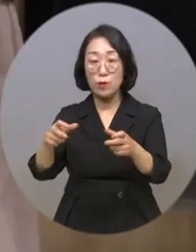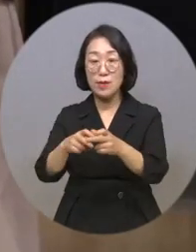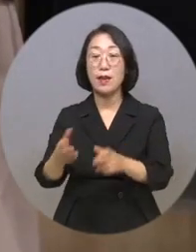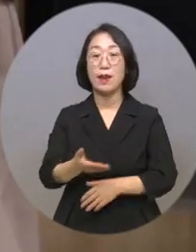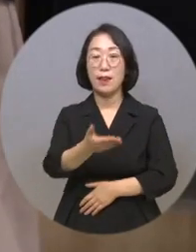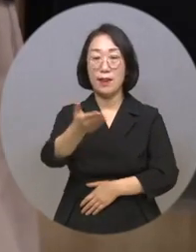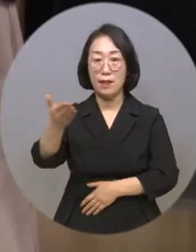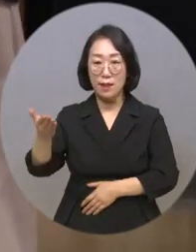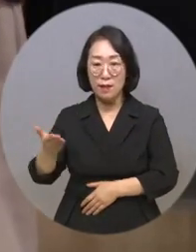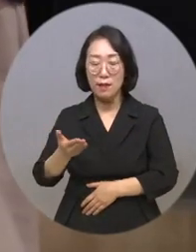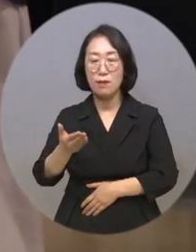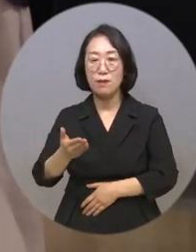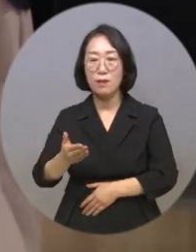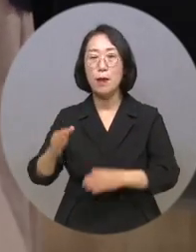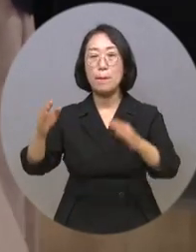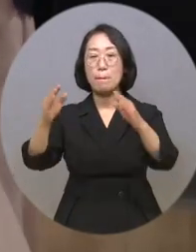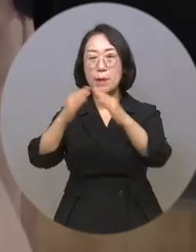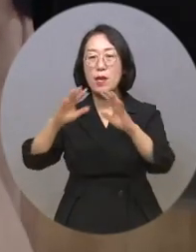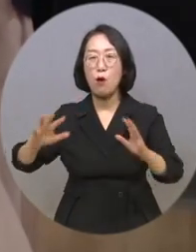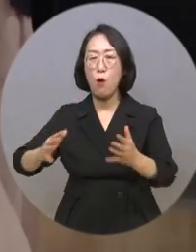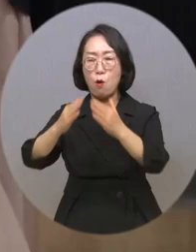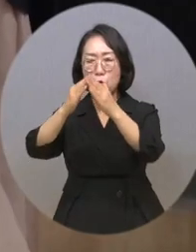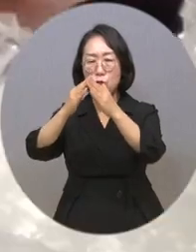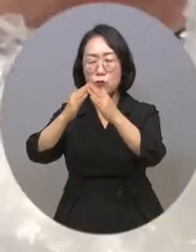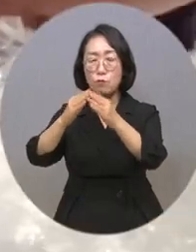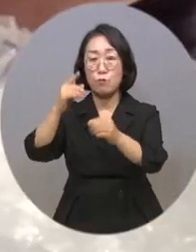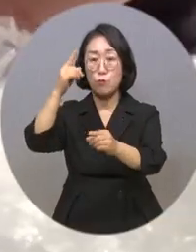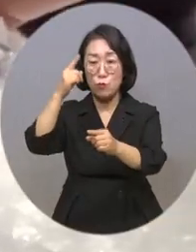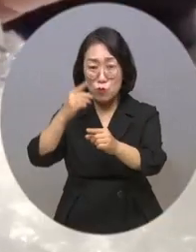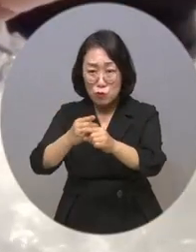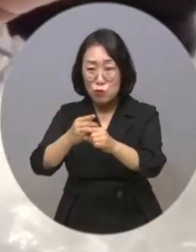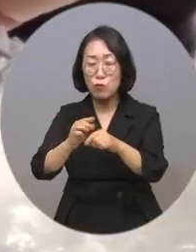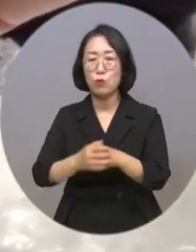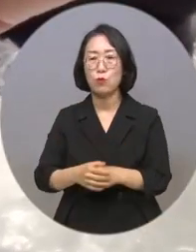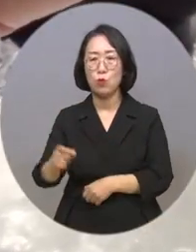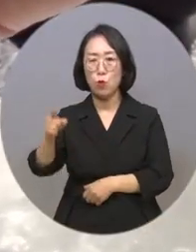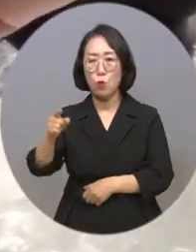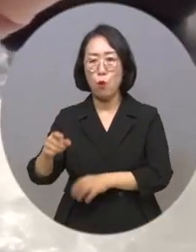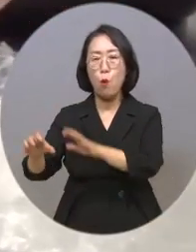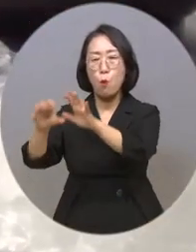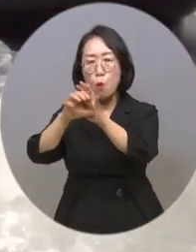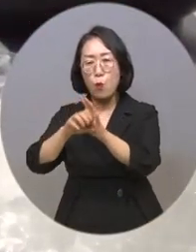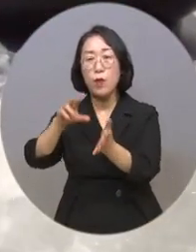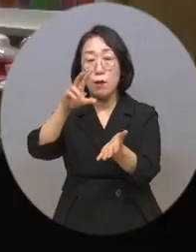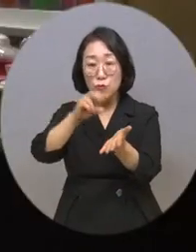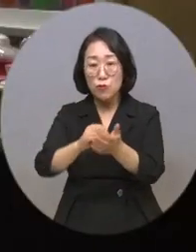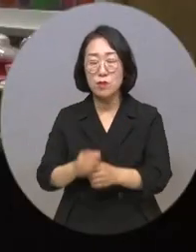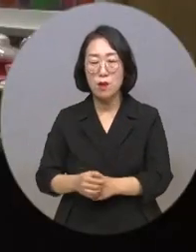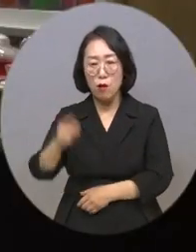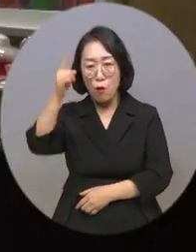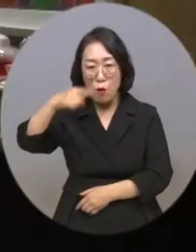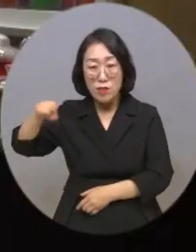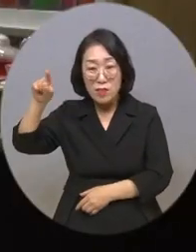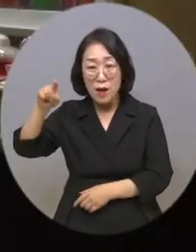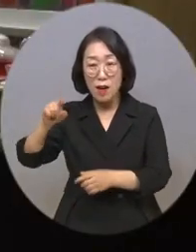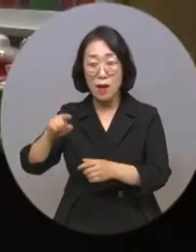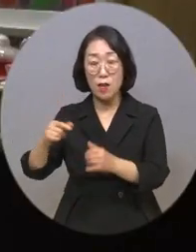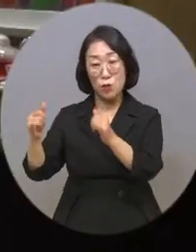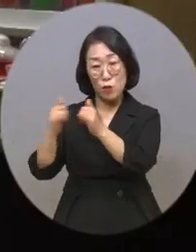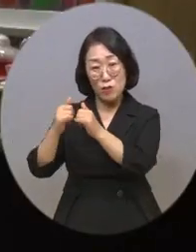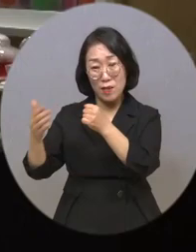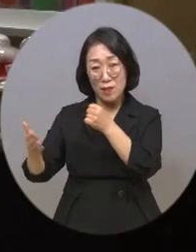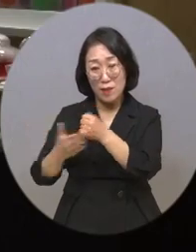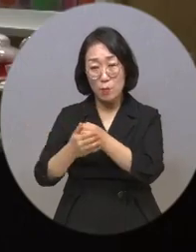위한 성전 건립 중에 생긴 코로나19와 러시아의 우크라이나 침공으로 자재 가격이 급등하는